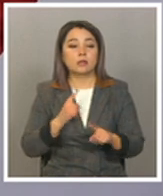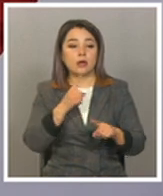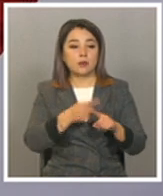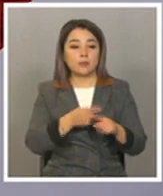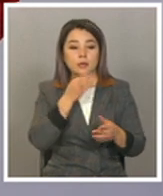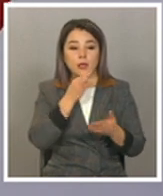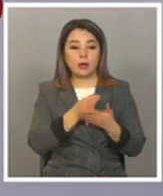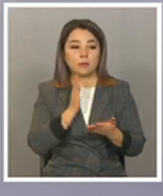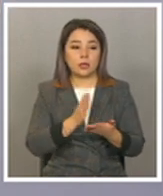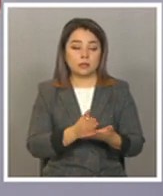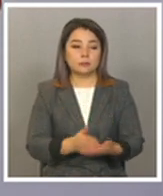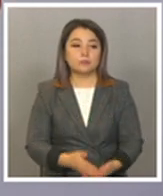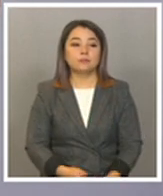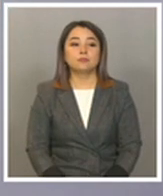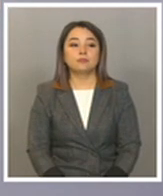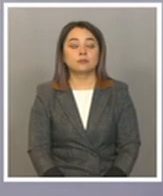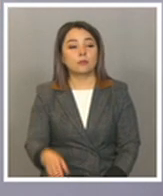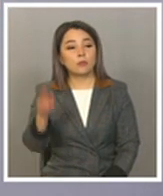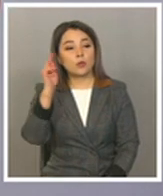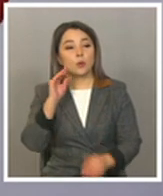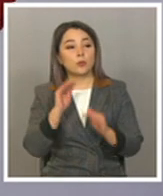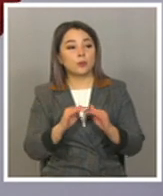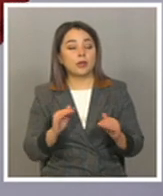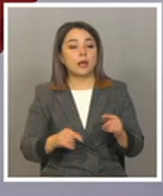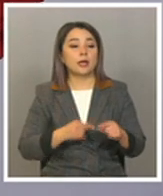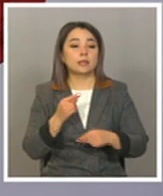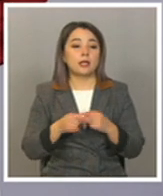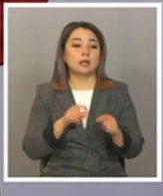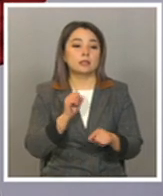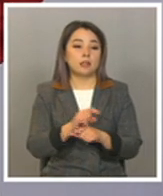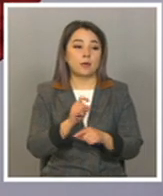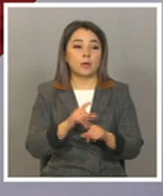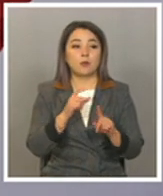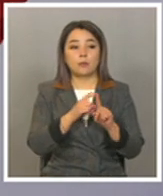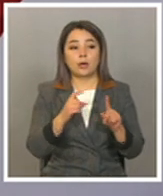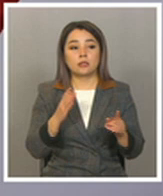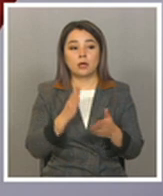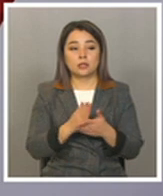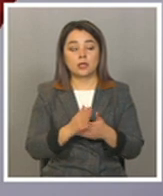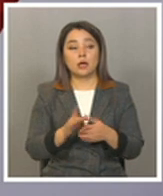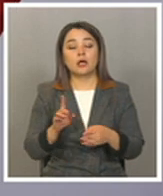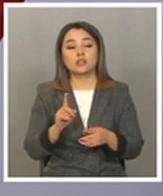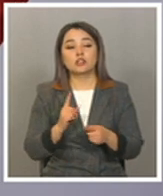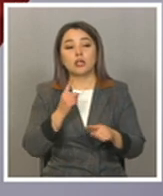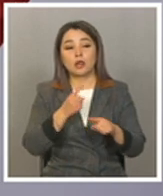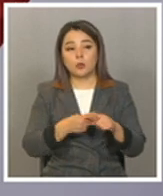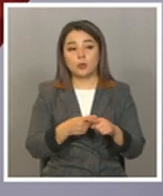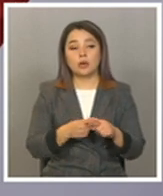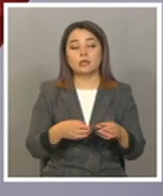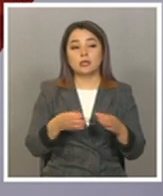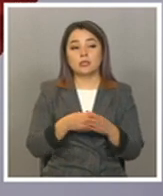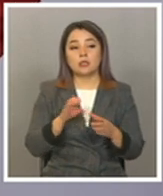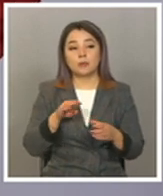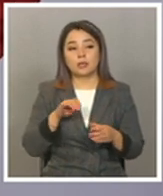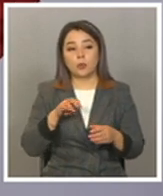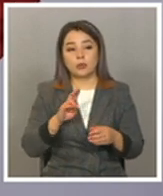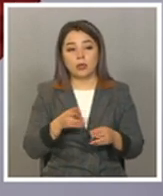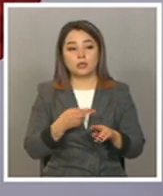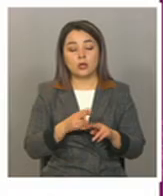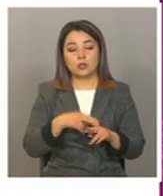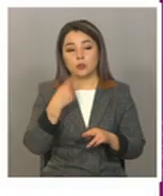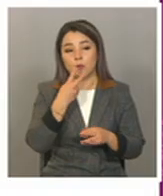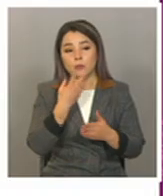байланыстырады. Оқушылар, келесі тапсырмада мәтіннен жалғаулық және септеулік шылау түрлерін